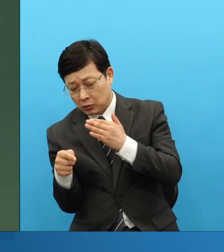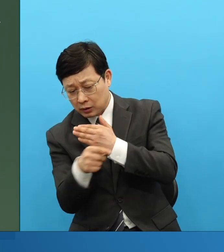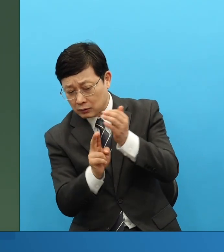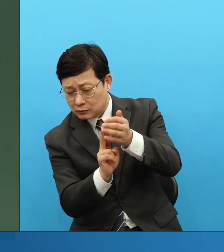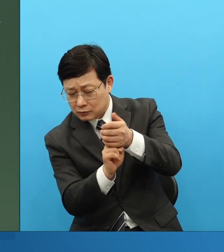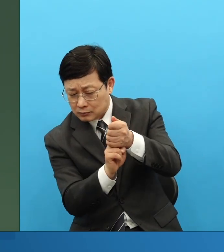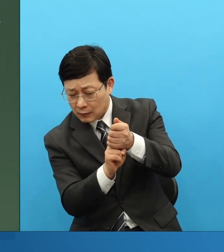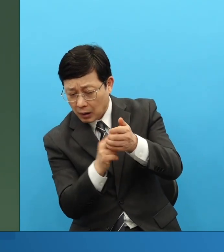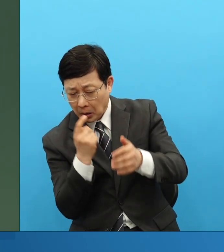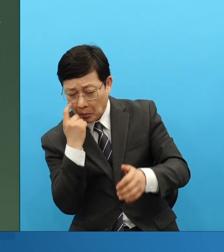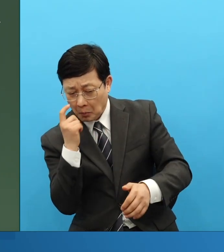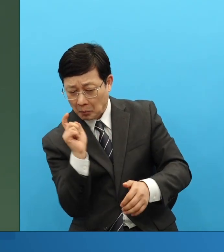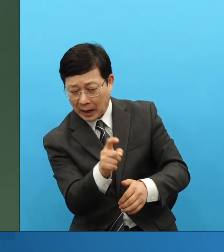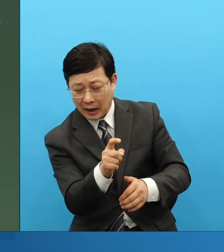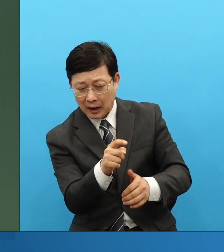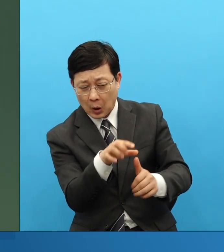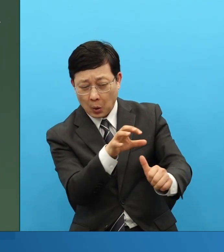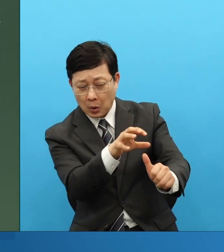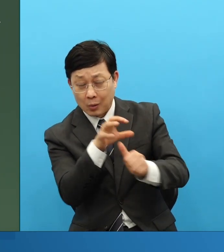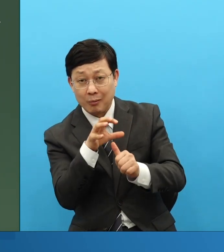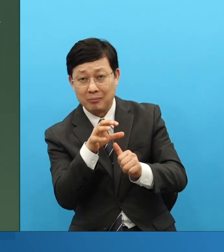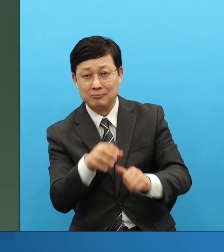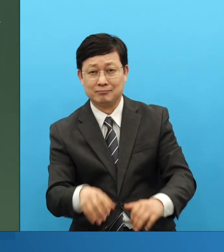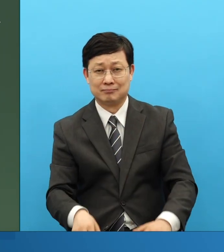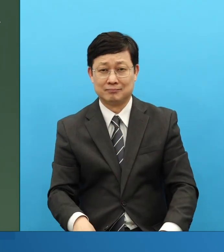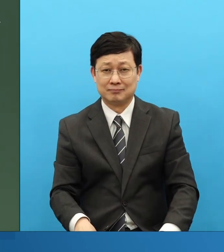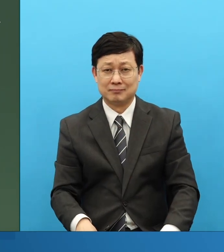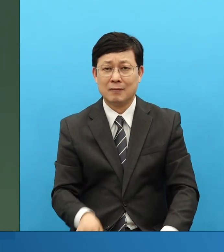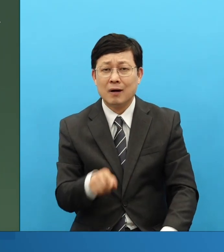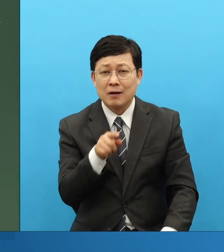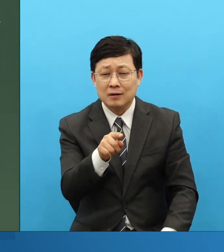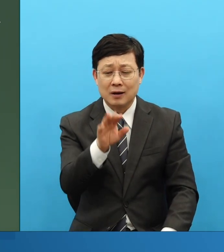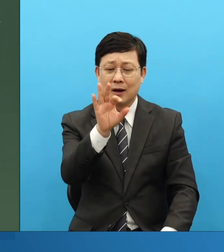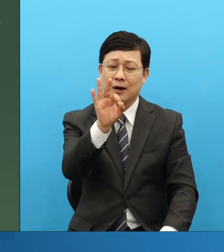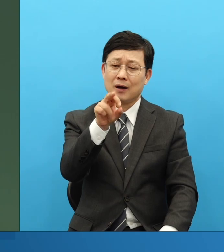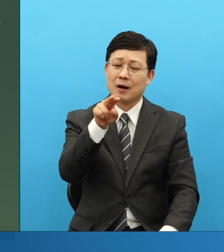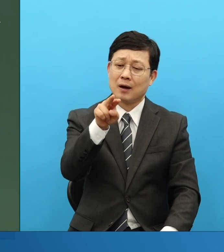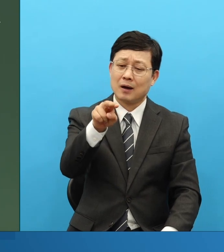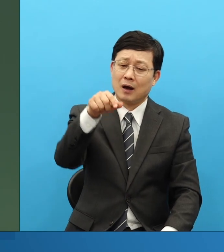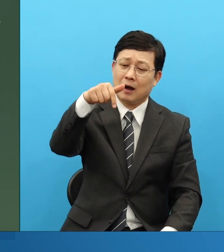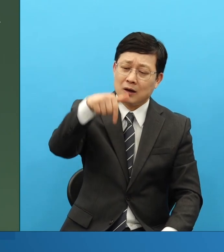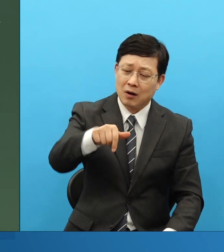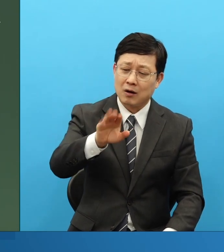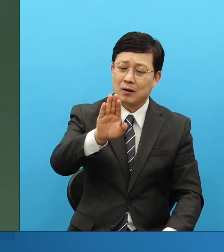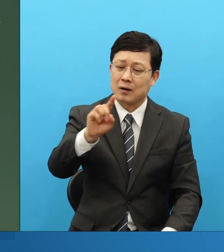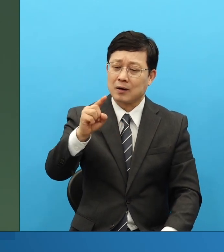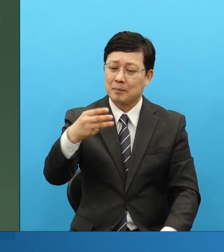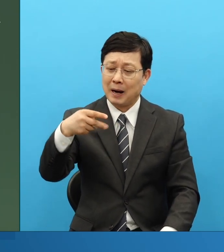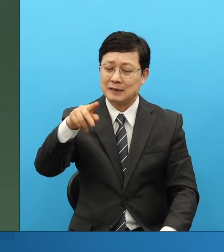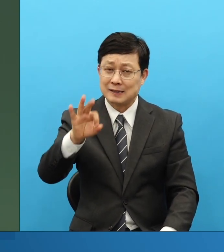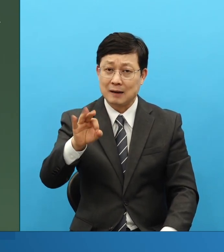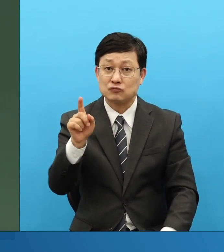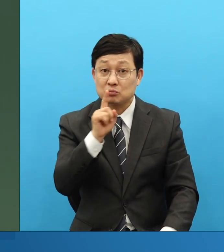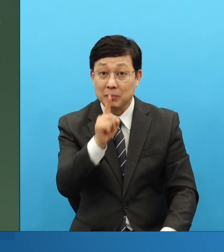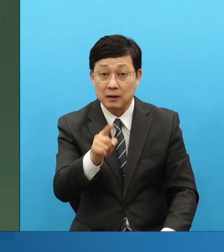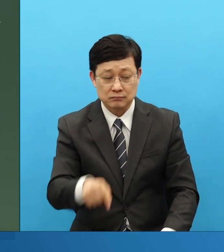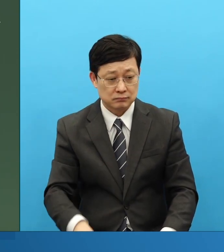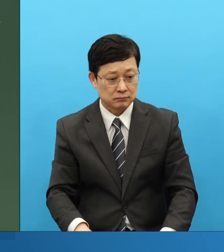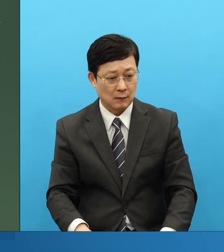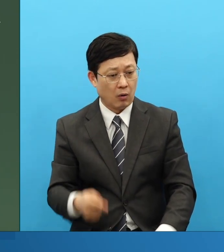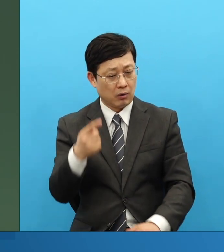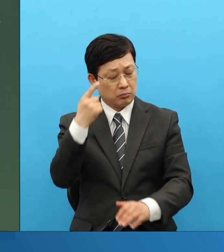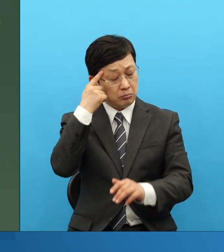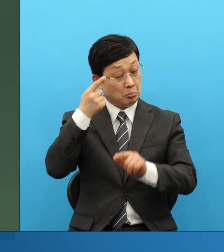things. 그걸 보고 역발상 반대쪽에 많이 있어요. We call that unconventional thinking because answers lie on the opposite